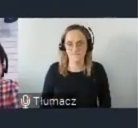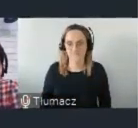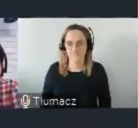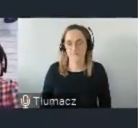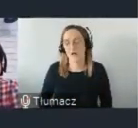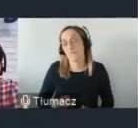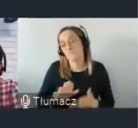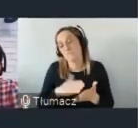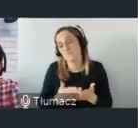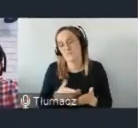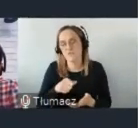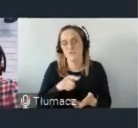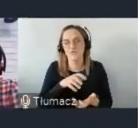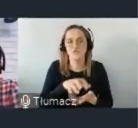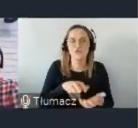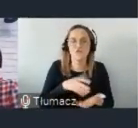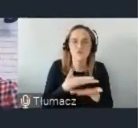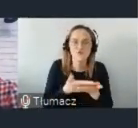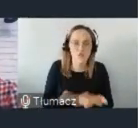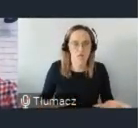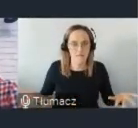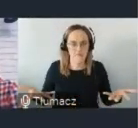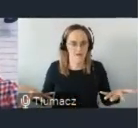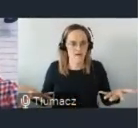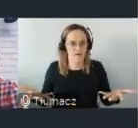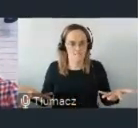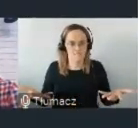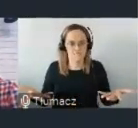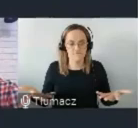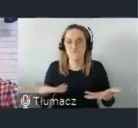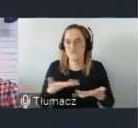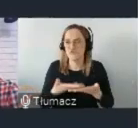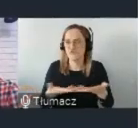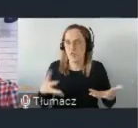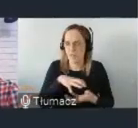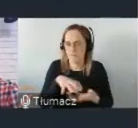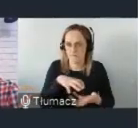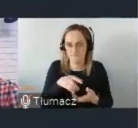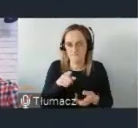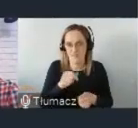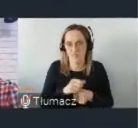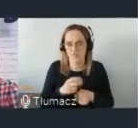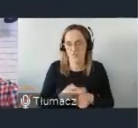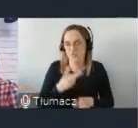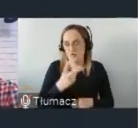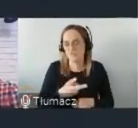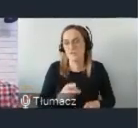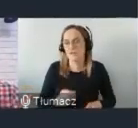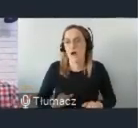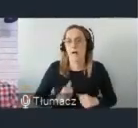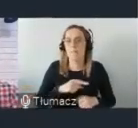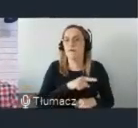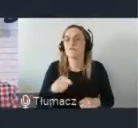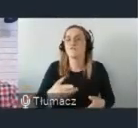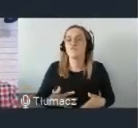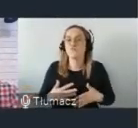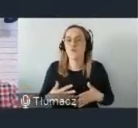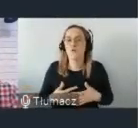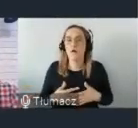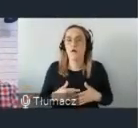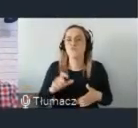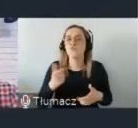Może na przykład na tej ziemi pokażę. O, gotowiec, udostępnię wam, żebyście poczuli, co wtedy, kiedy